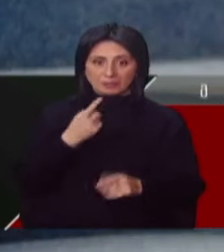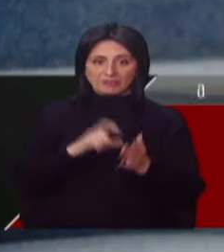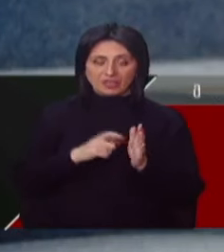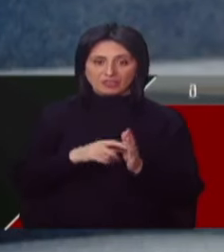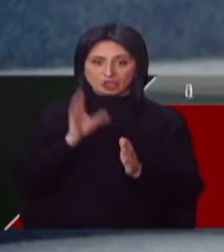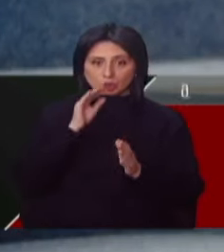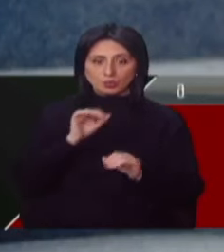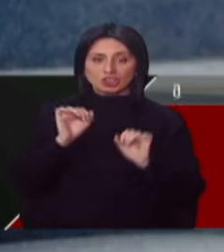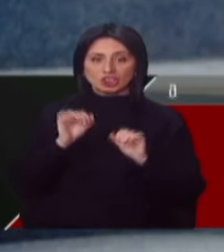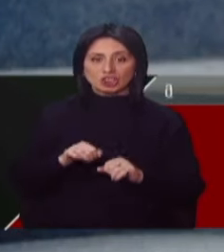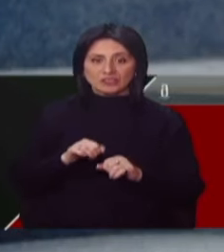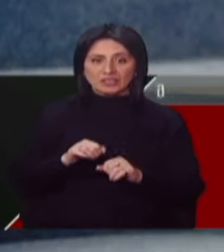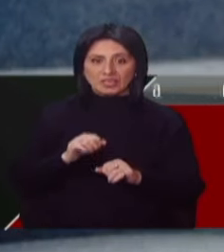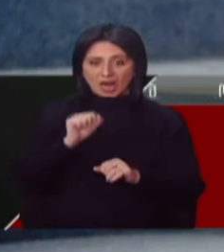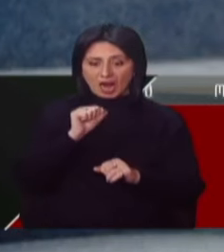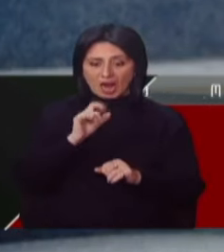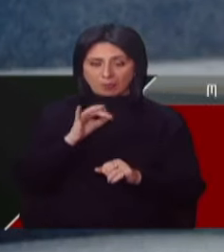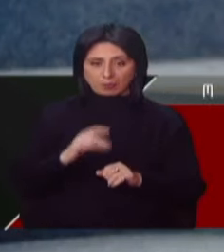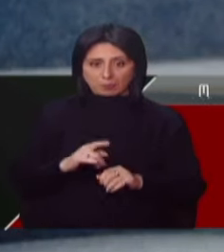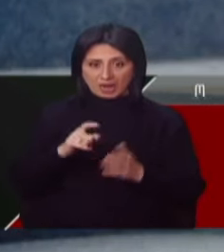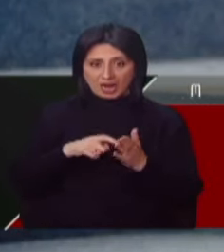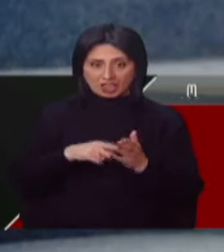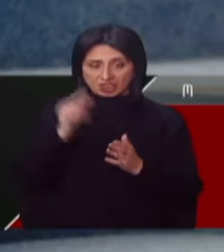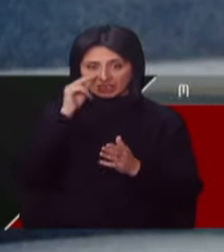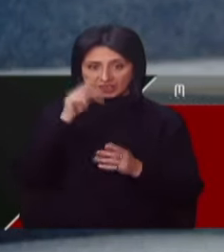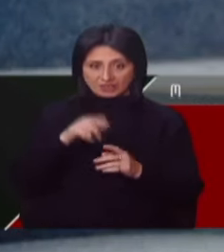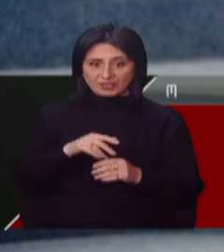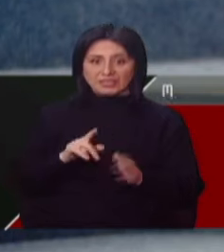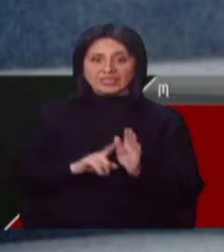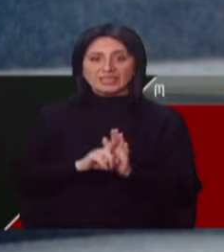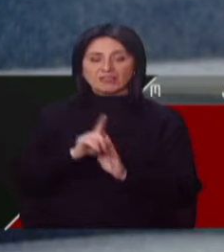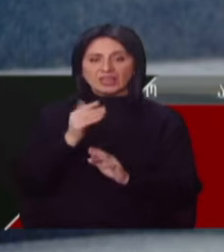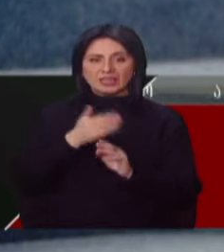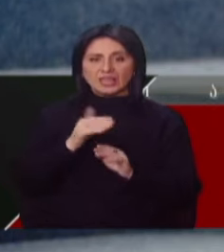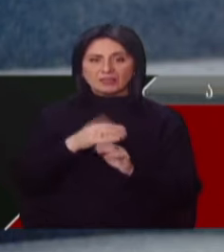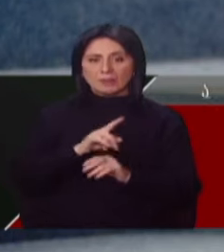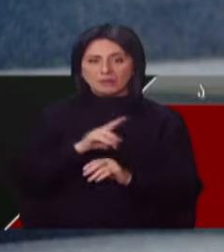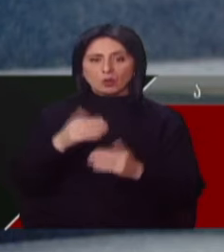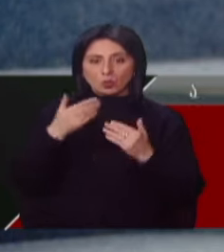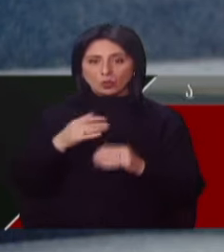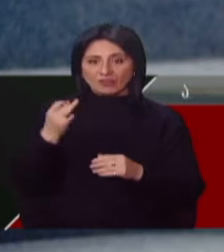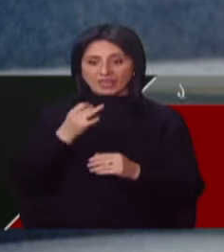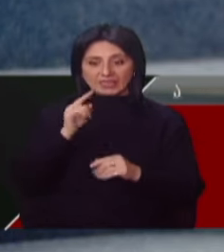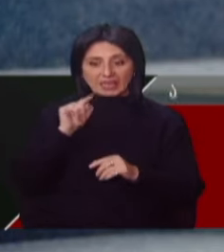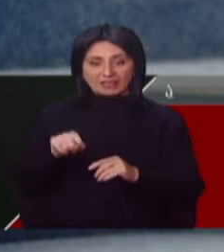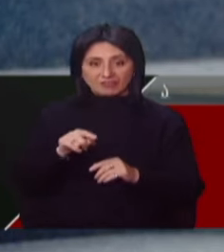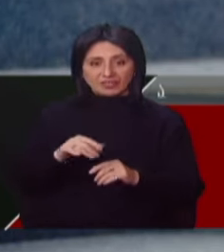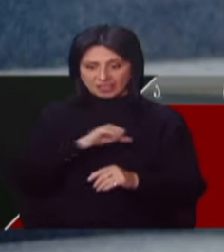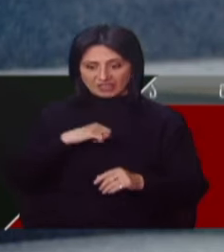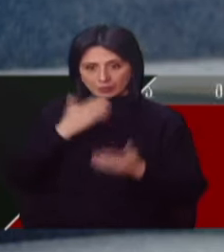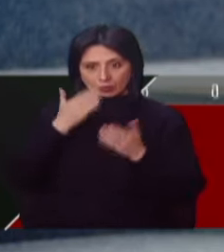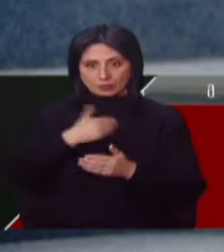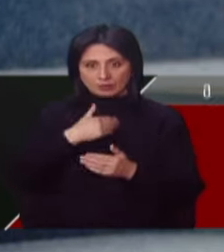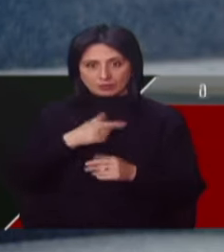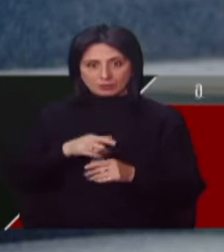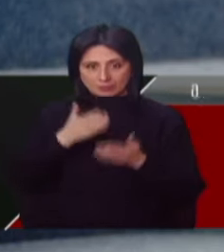უკვე, როდესაც შეძლო ასოების გარჩევა და სწავლა, თავიდან ნელ-ნელა, მაგრამ უკვე ინტერესი გაუჩნდა, რომ დამოუკიდებლად